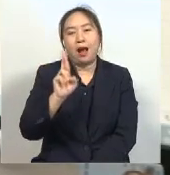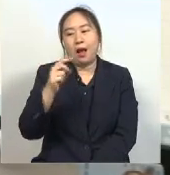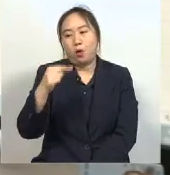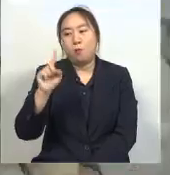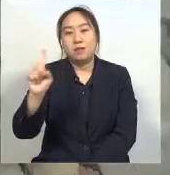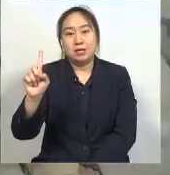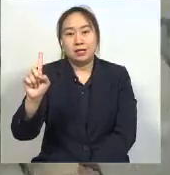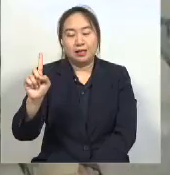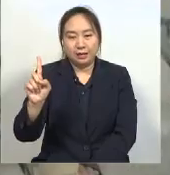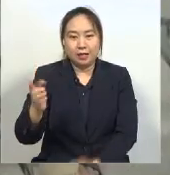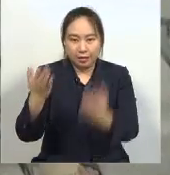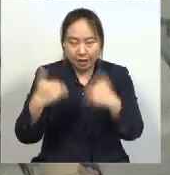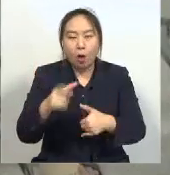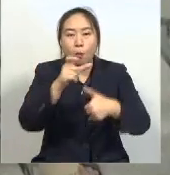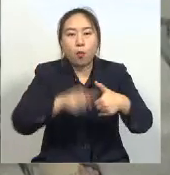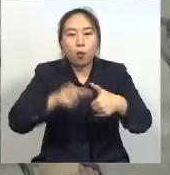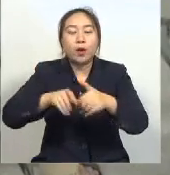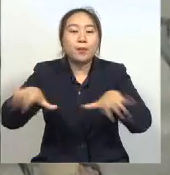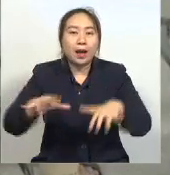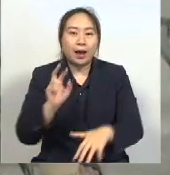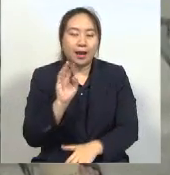MRR-1% ต่อปีกรณีรายย่อย